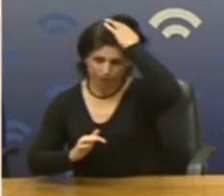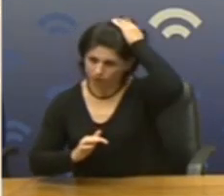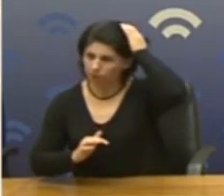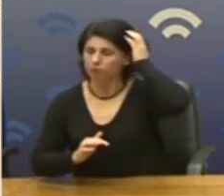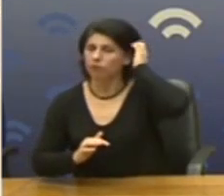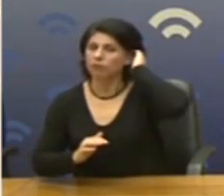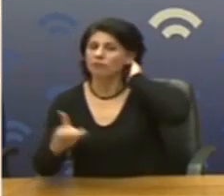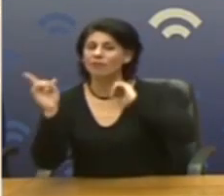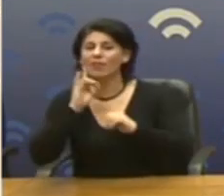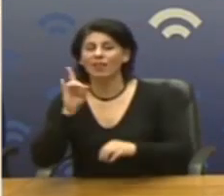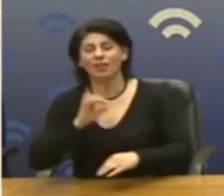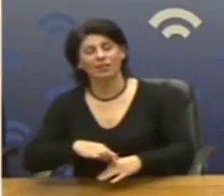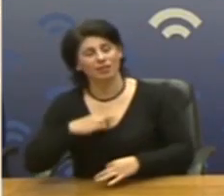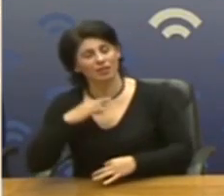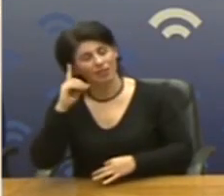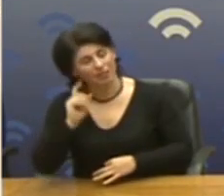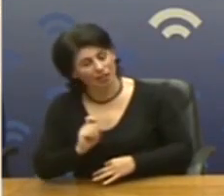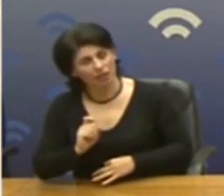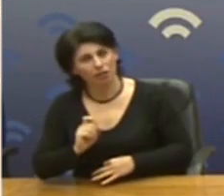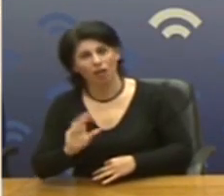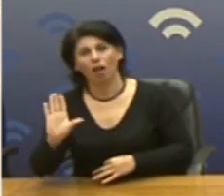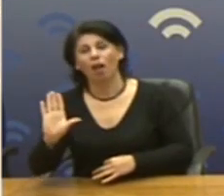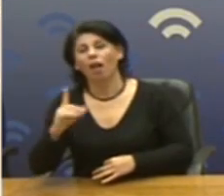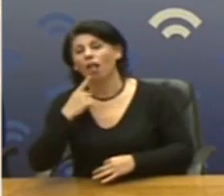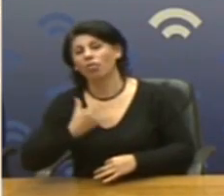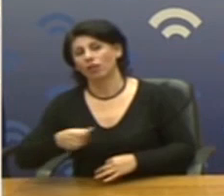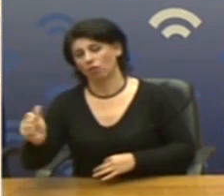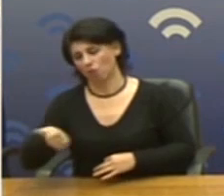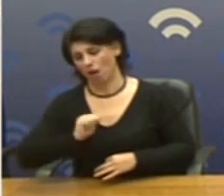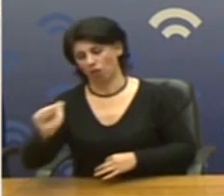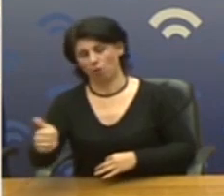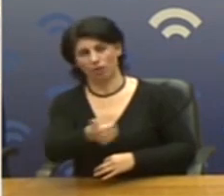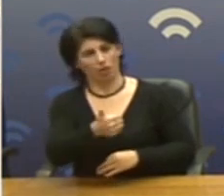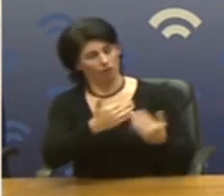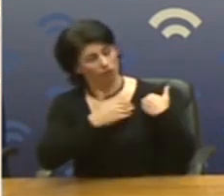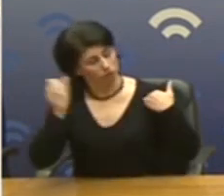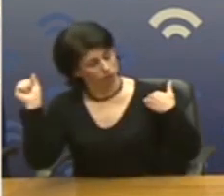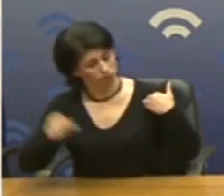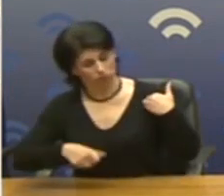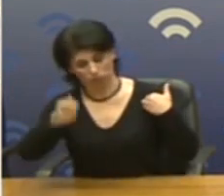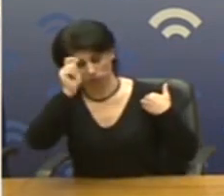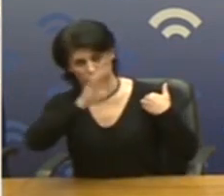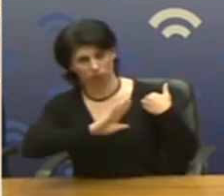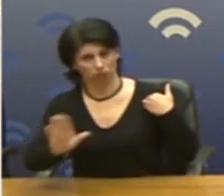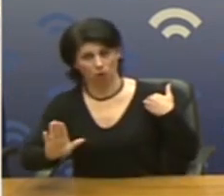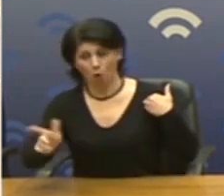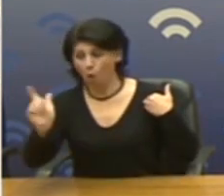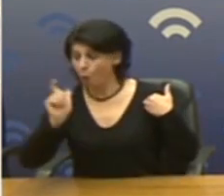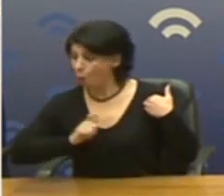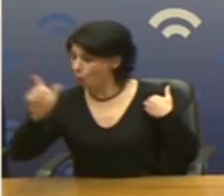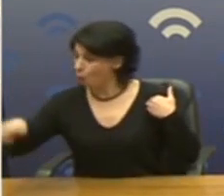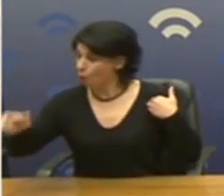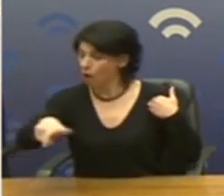Κυρίες και κύριοι, ξέρετε ότι δεν αρνούμαστε την ατομική ευθύνη. Την ευθύνη του καθένα και της καθεμιάς